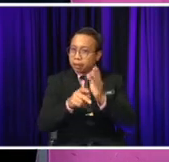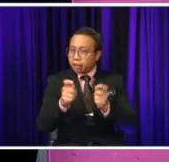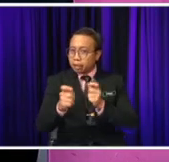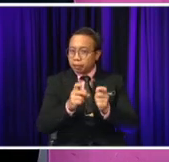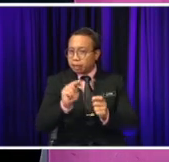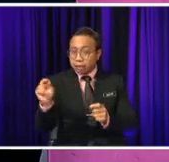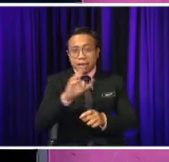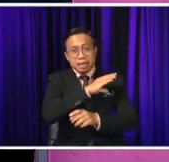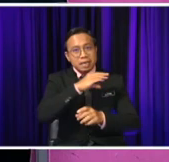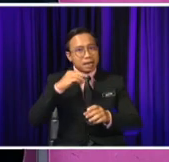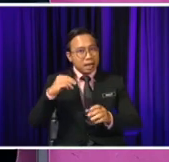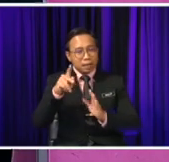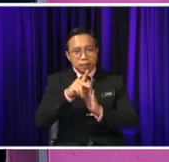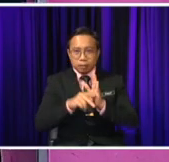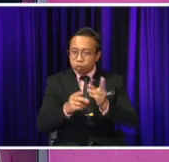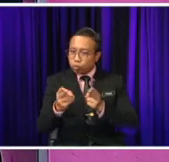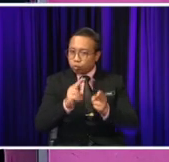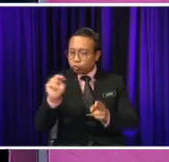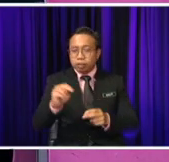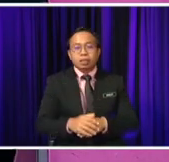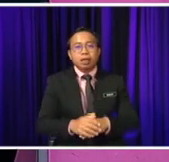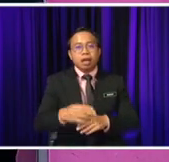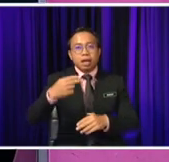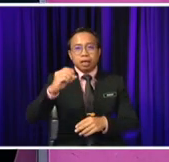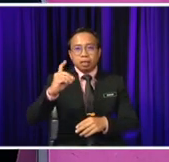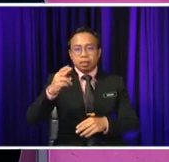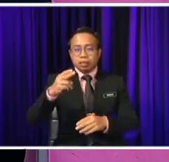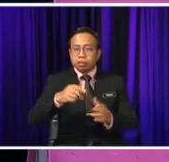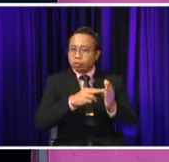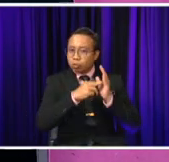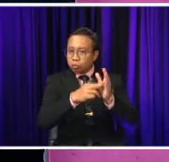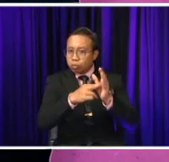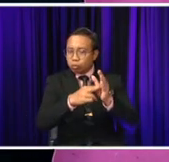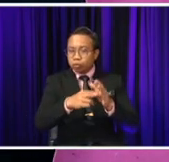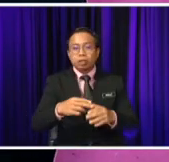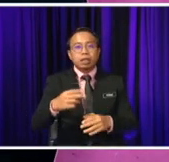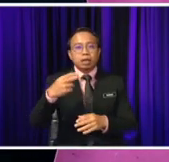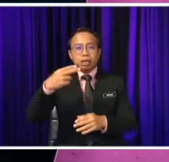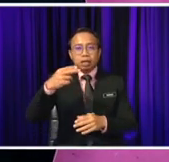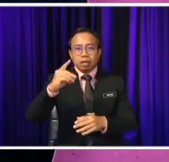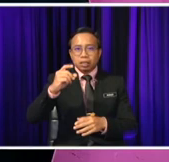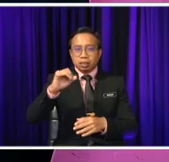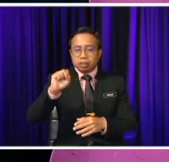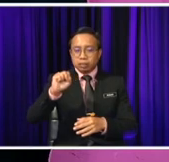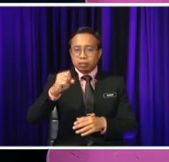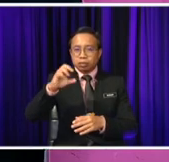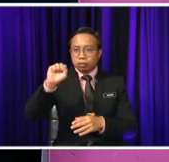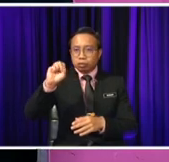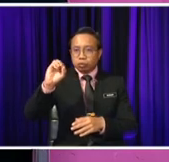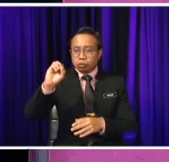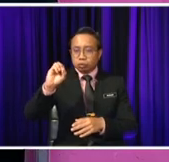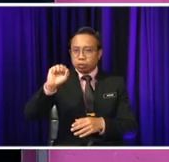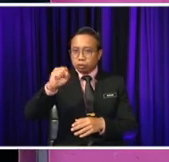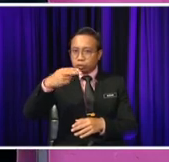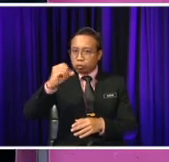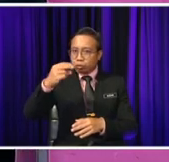nah dalam Pertamina dan pengurusan hadis yang menjadi sumber rujukan utama adalah Hadis Shahih ah hadis yang yang